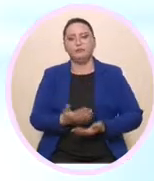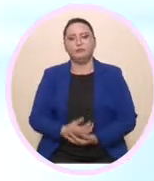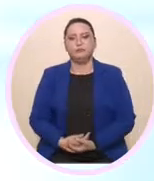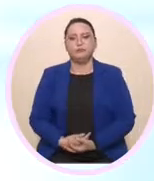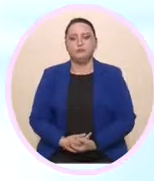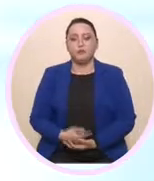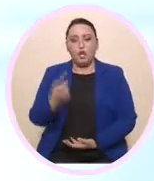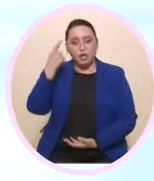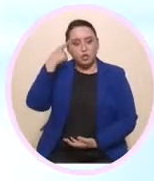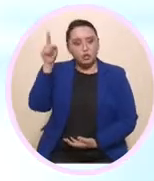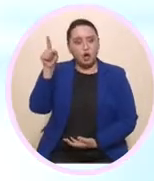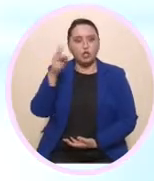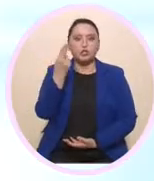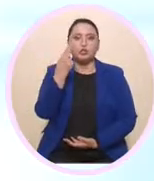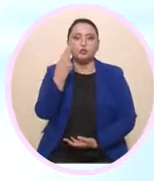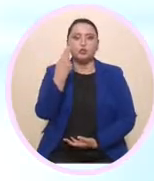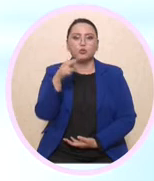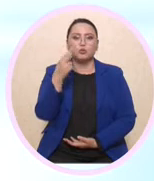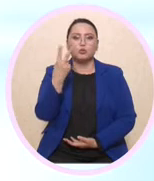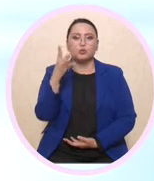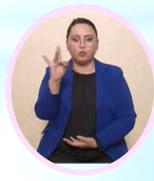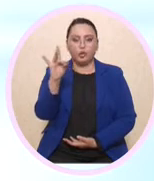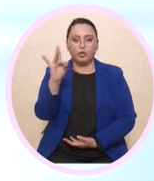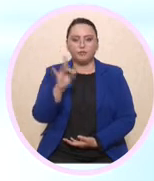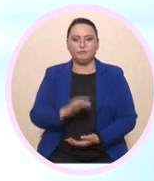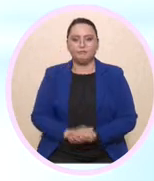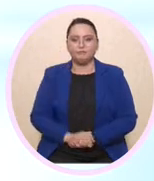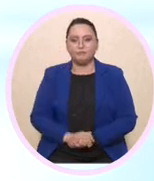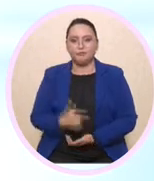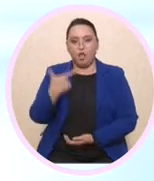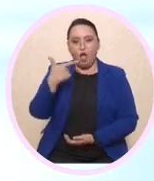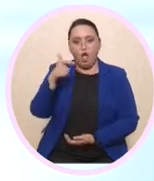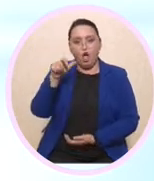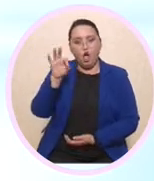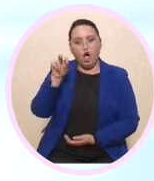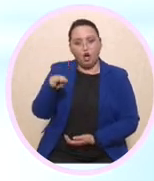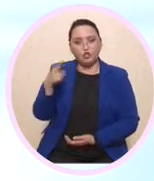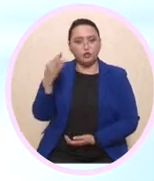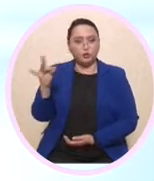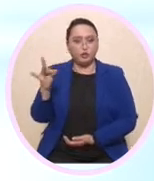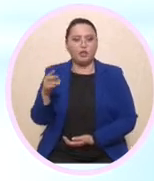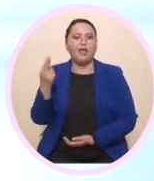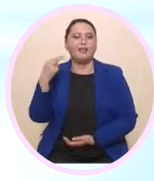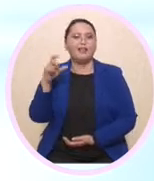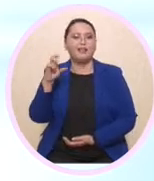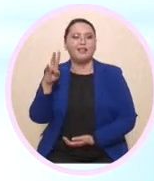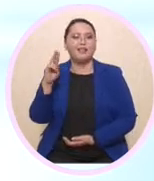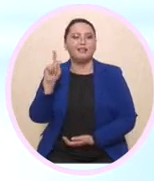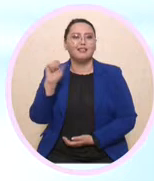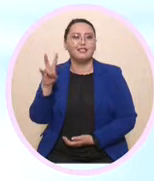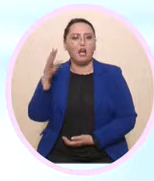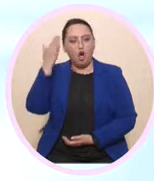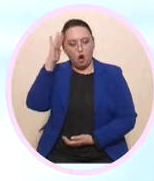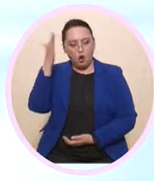За зохиолын маань дөрүүд. За гол дүр болох дэнзэн өвгний дүр. Дэнзэн өвгний